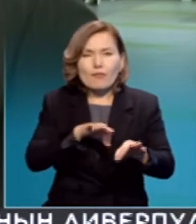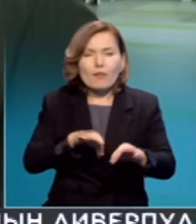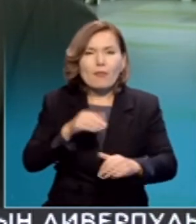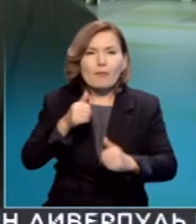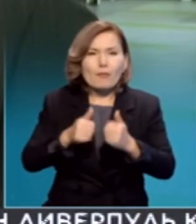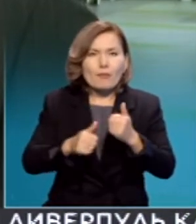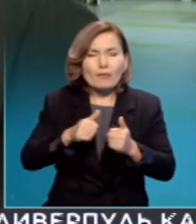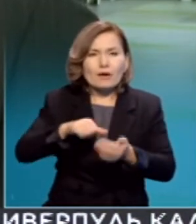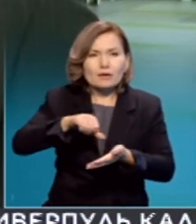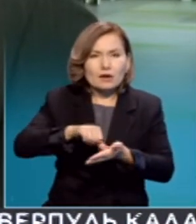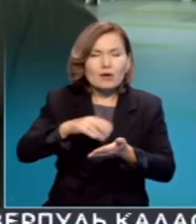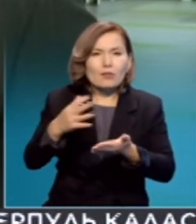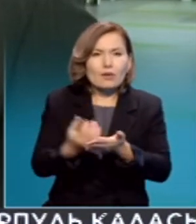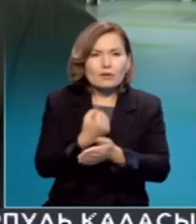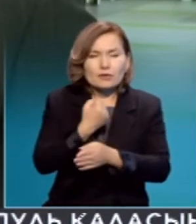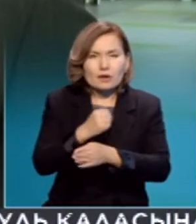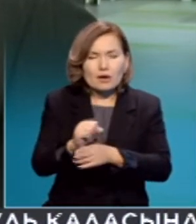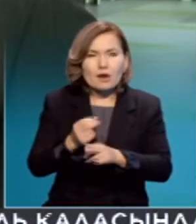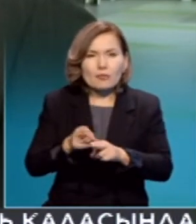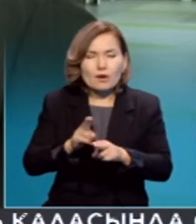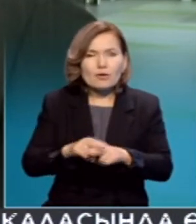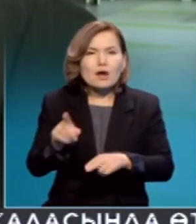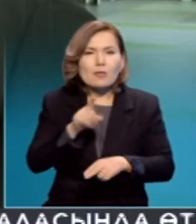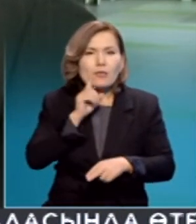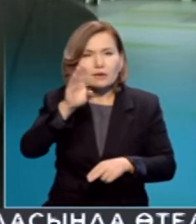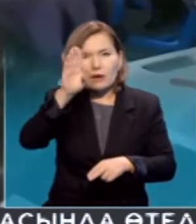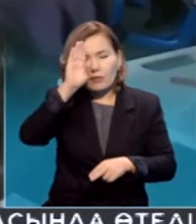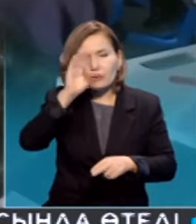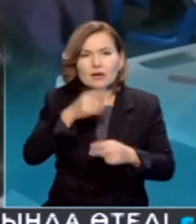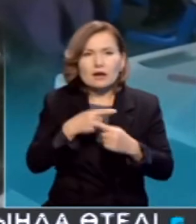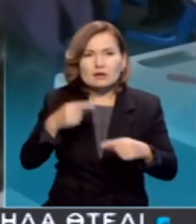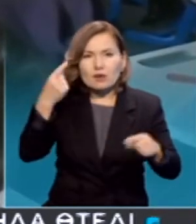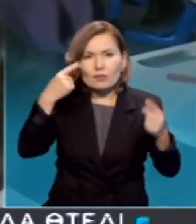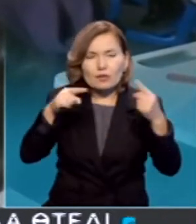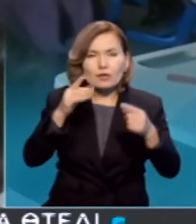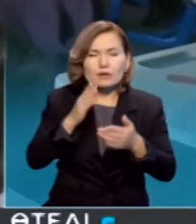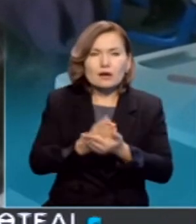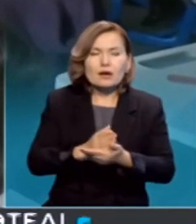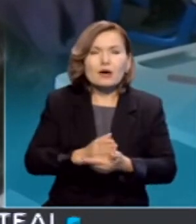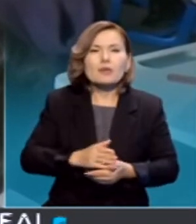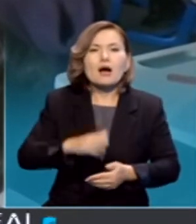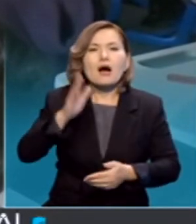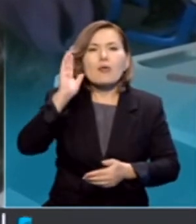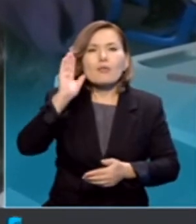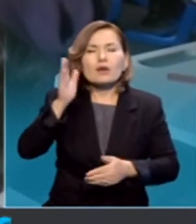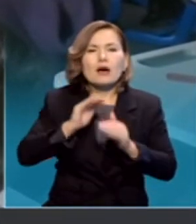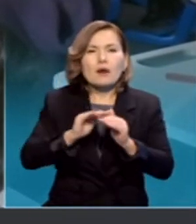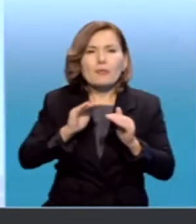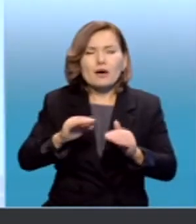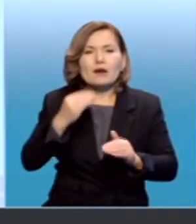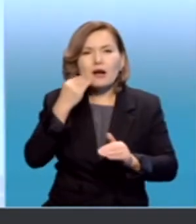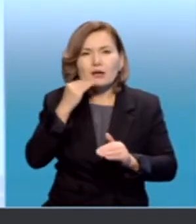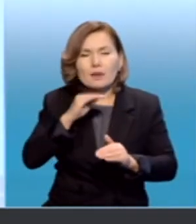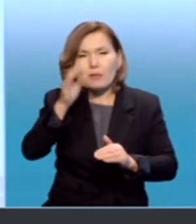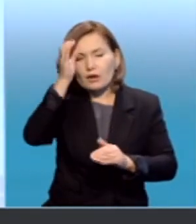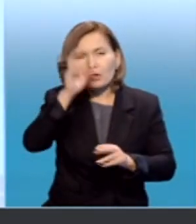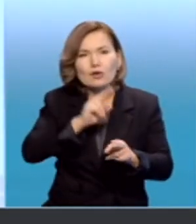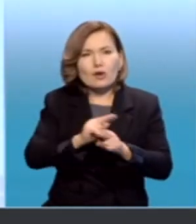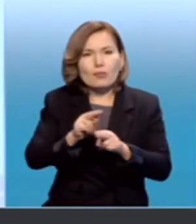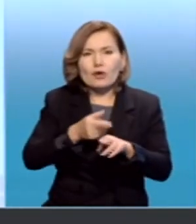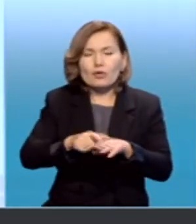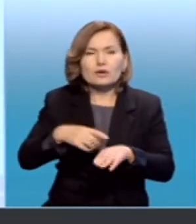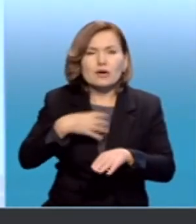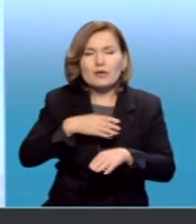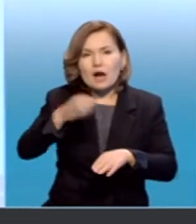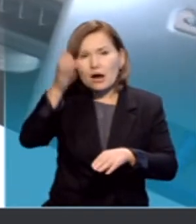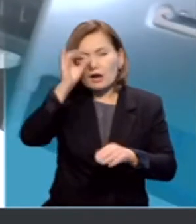Қуат Ахметов қазіргі Microsoft фирмасында жұмыс қызмет өтеді. Бала болашағы орта білім беру сапасына тікелей байланысты. Ал ғылымның